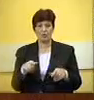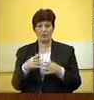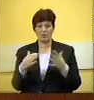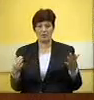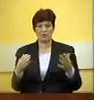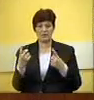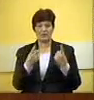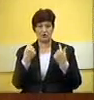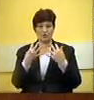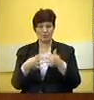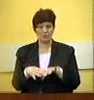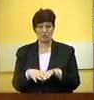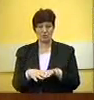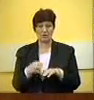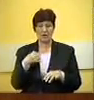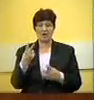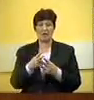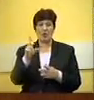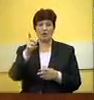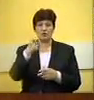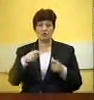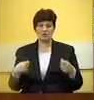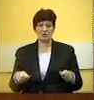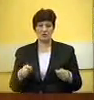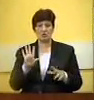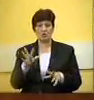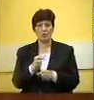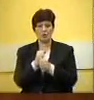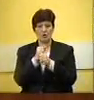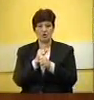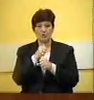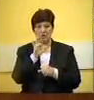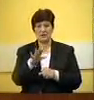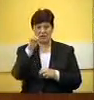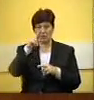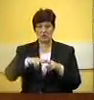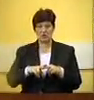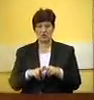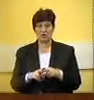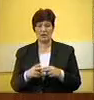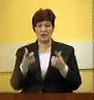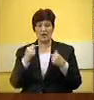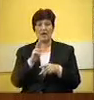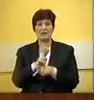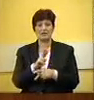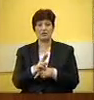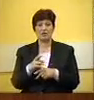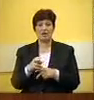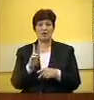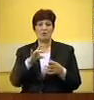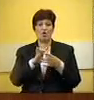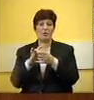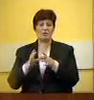model zavisnih preduzeća, mi možemo kao Liga socijaldemokrata Vojvodine da podržavamo upravo i takvo rešenje, ali da država obavezno